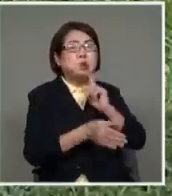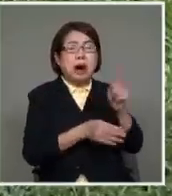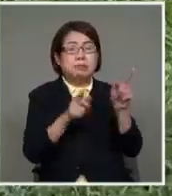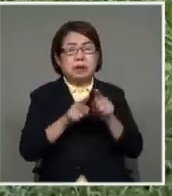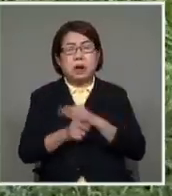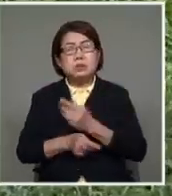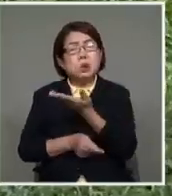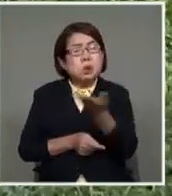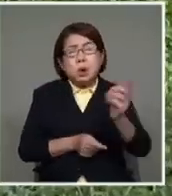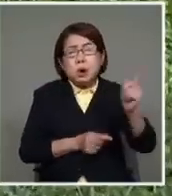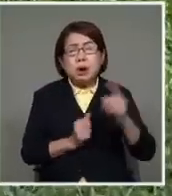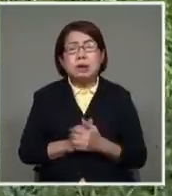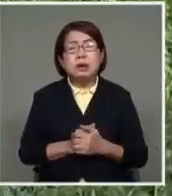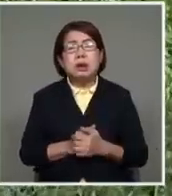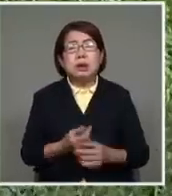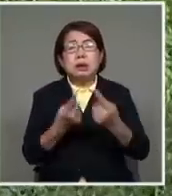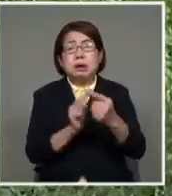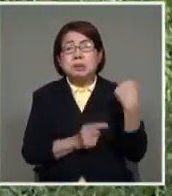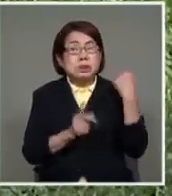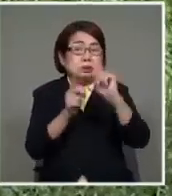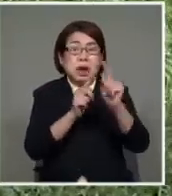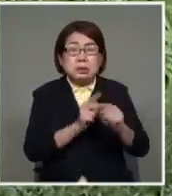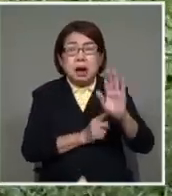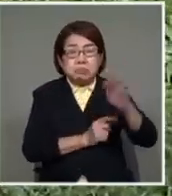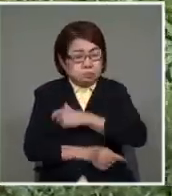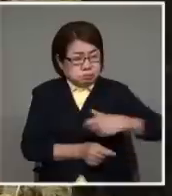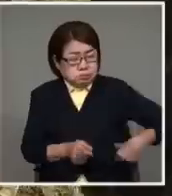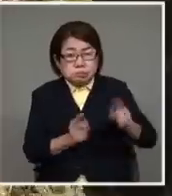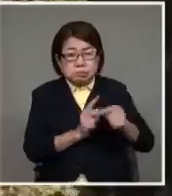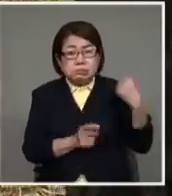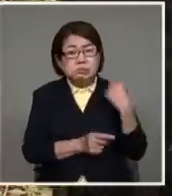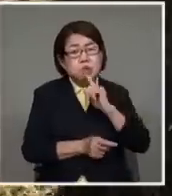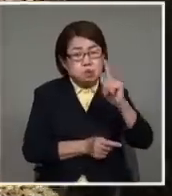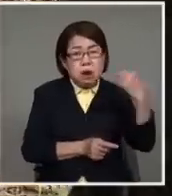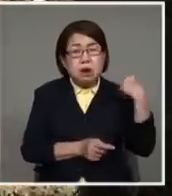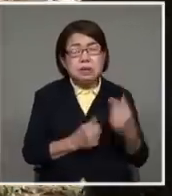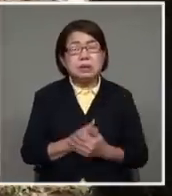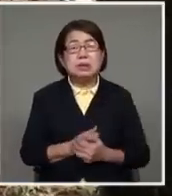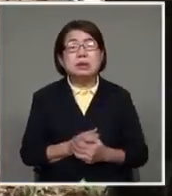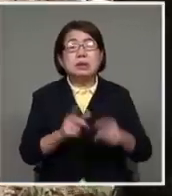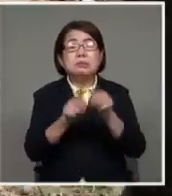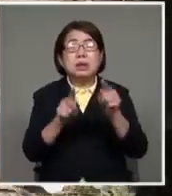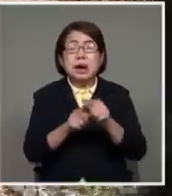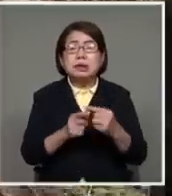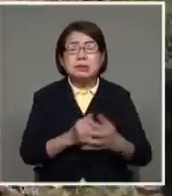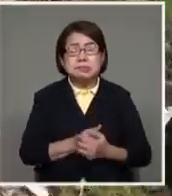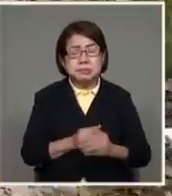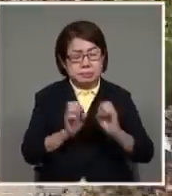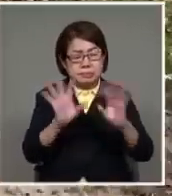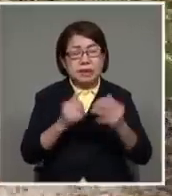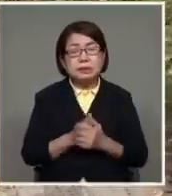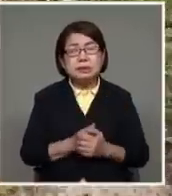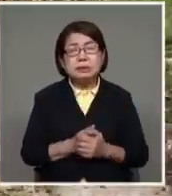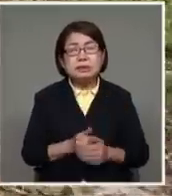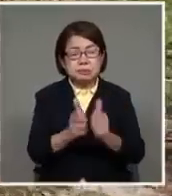ไม่เว้นแม้แต่ส่วนที่จับต้องไม่ได้ครับหนึ่งในวีรกรรมที่พูดถึงกันเยอะนะครับก็คือการออกมาต่อต้านการทรมานสัตว์ใน